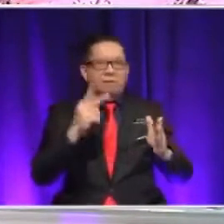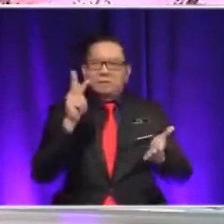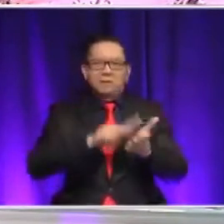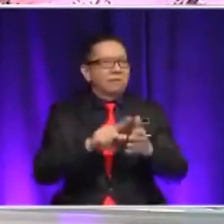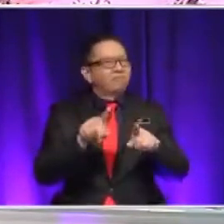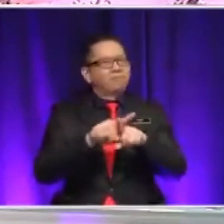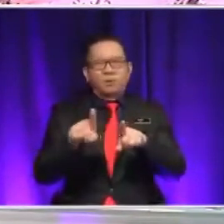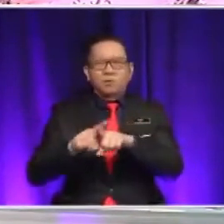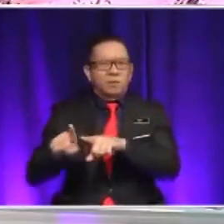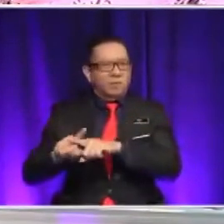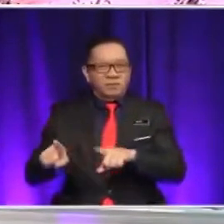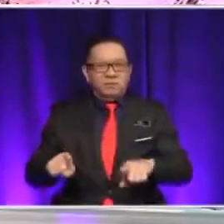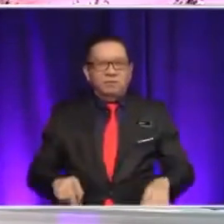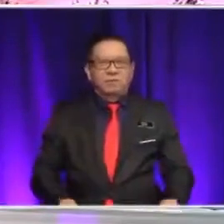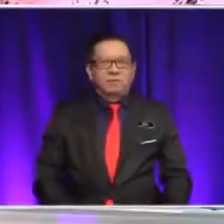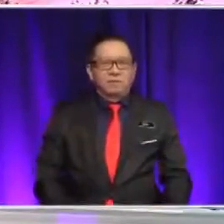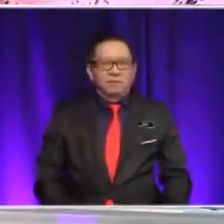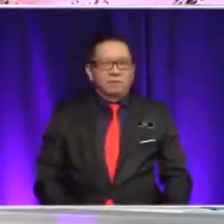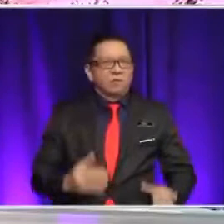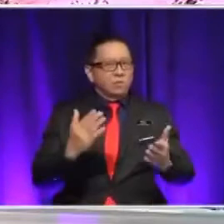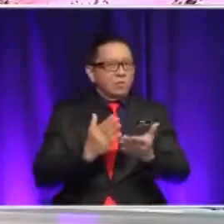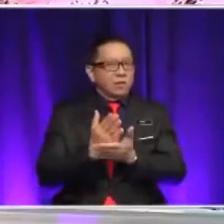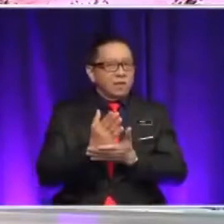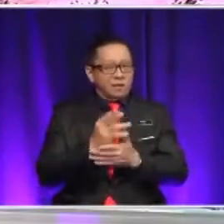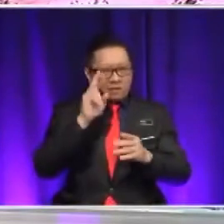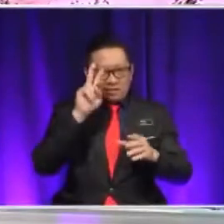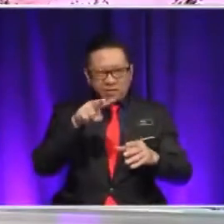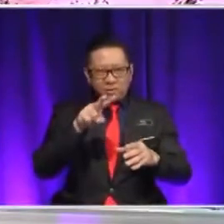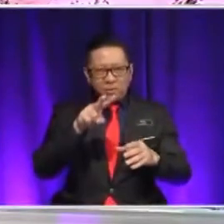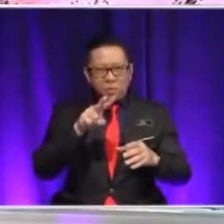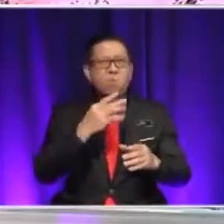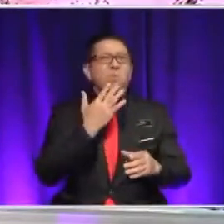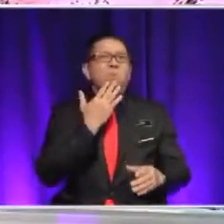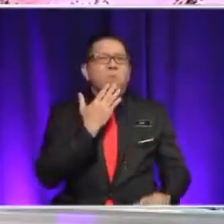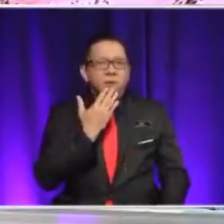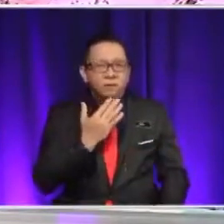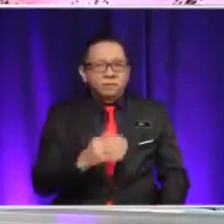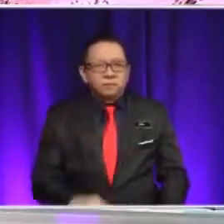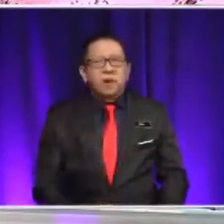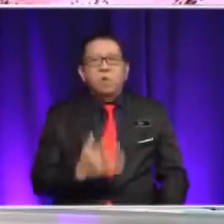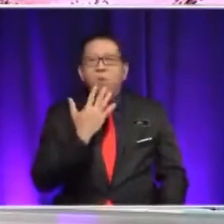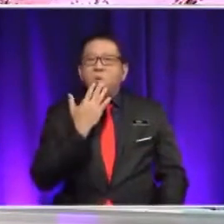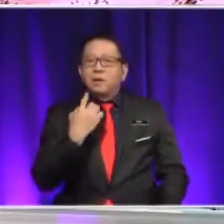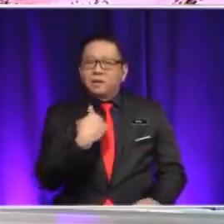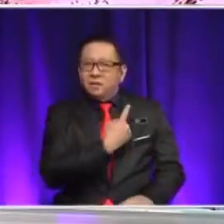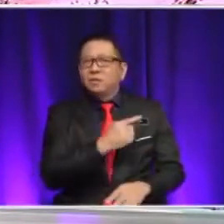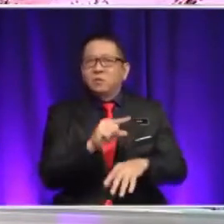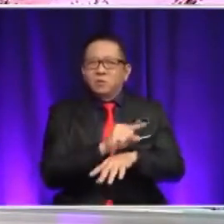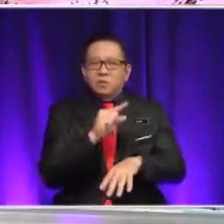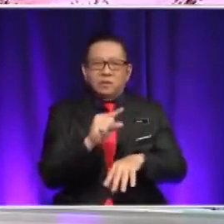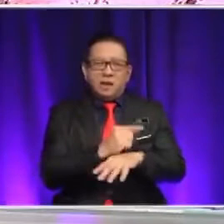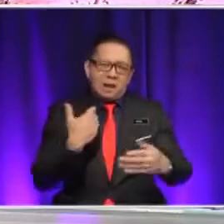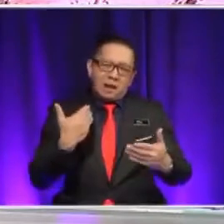bebetok Oke seluruhnya Aceh guna Terangkan tentang warna-warna yang kita gunakan ini adalah warna yang